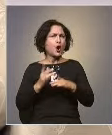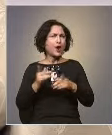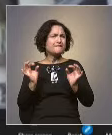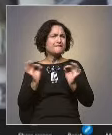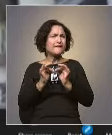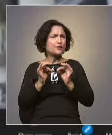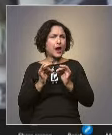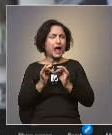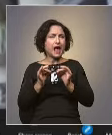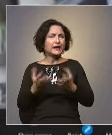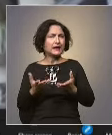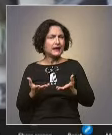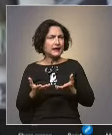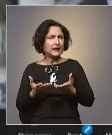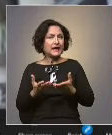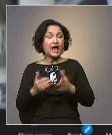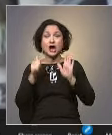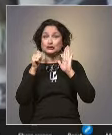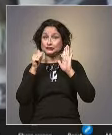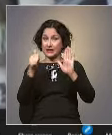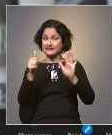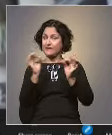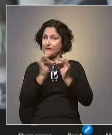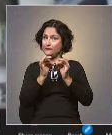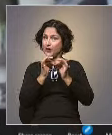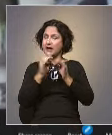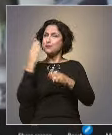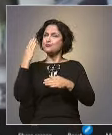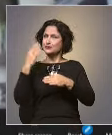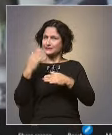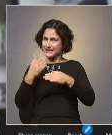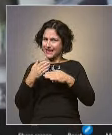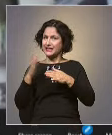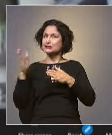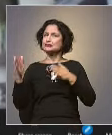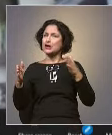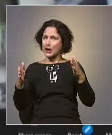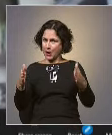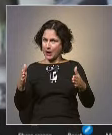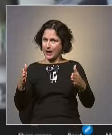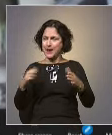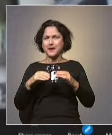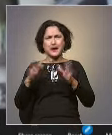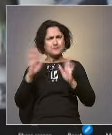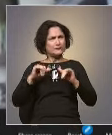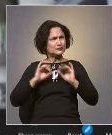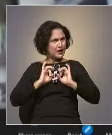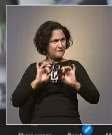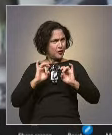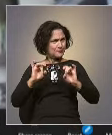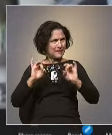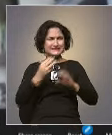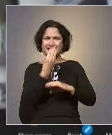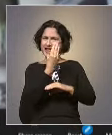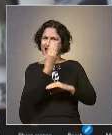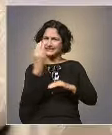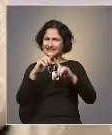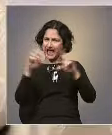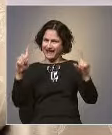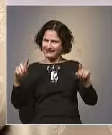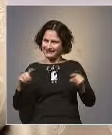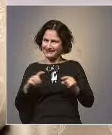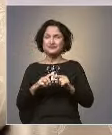предадени есетата? 6 февруари е крайния срок. Повече информация на сайта ни spacecamp.cc.bg. Да.